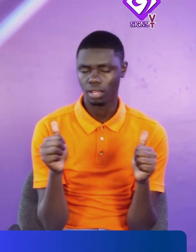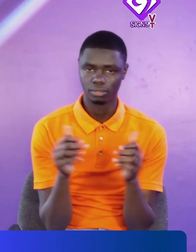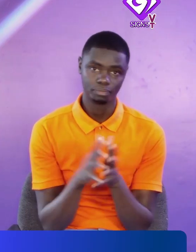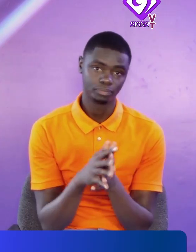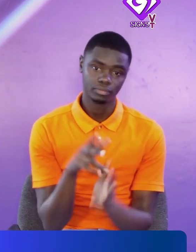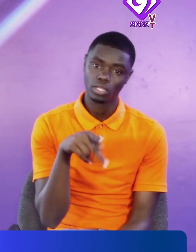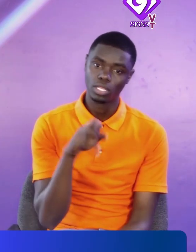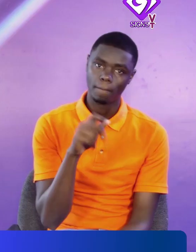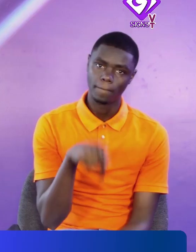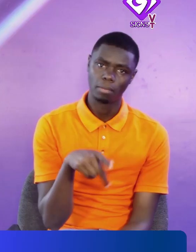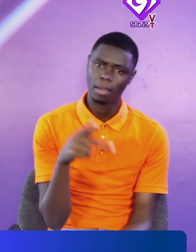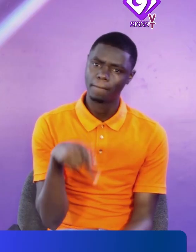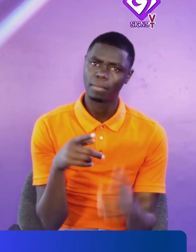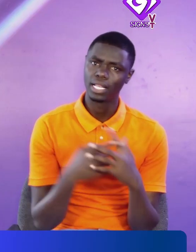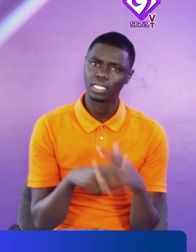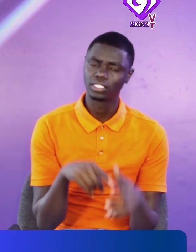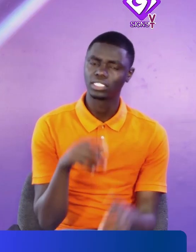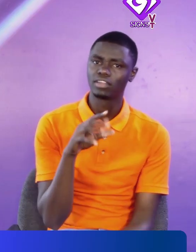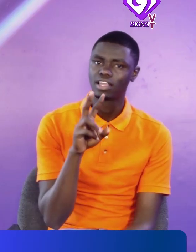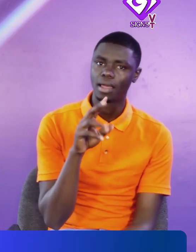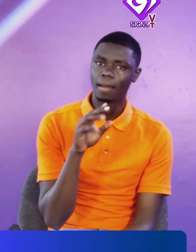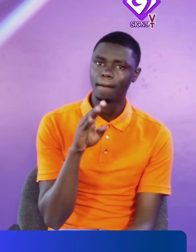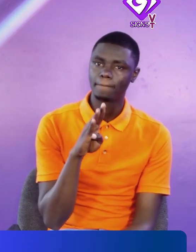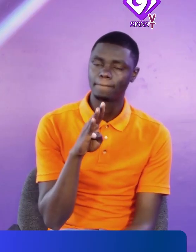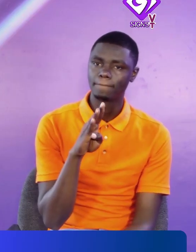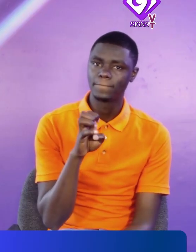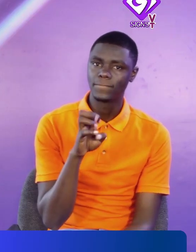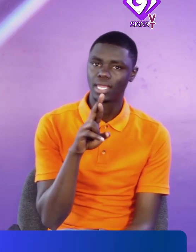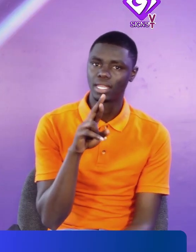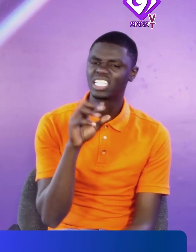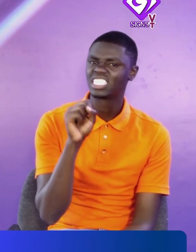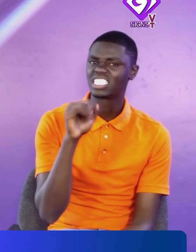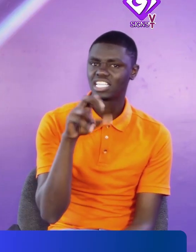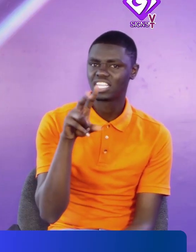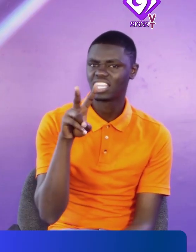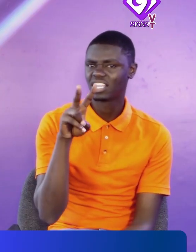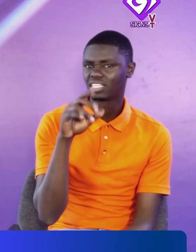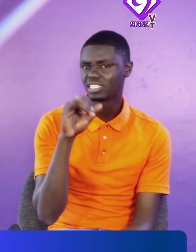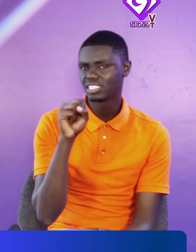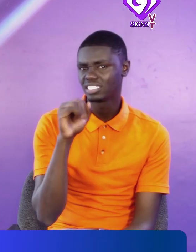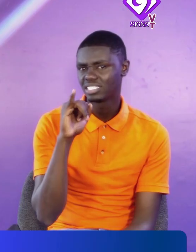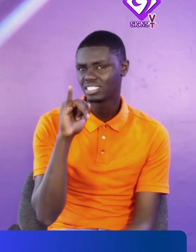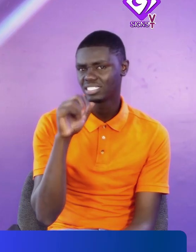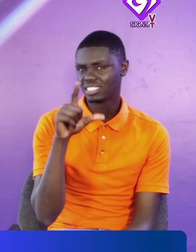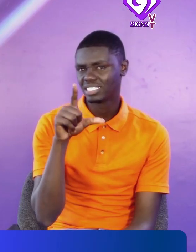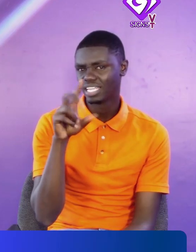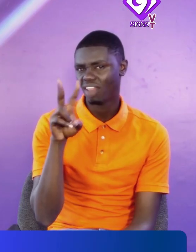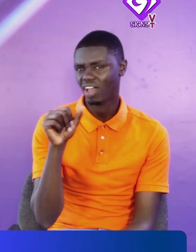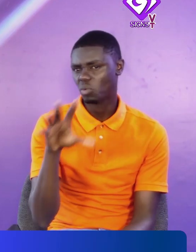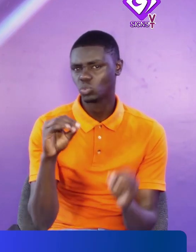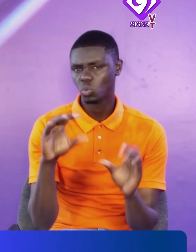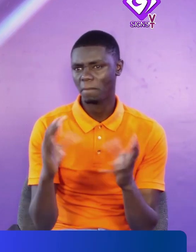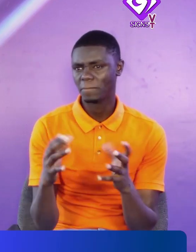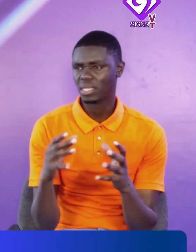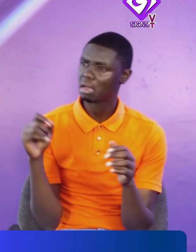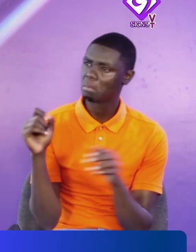alianzisha Bernardo Silva kama wing na mimi si kuona kitu kubwa Bernardo Silva alifanya. Alikuwa akishika mpira anapiga back